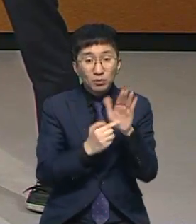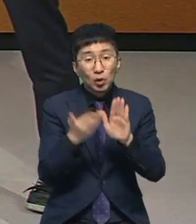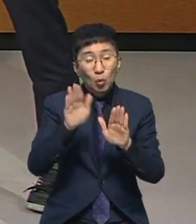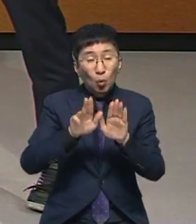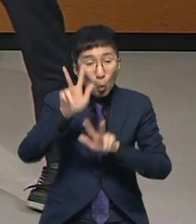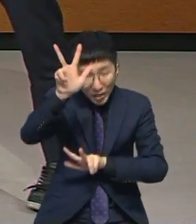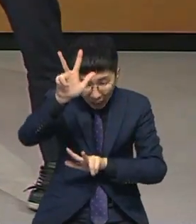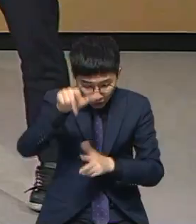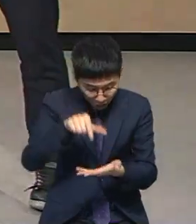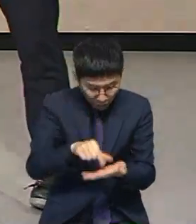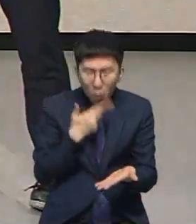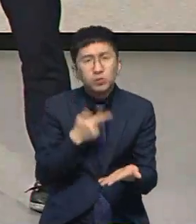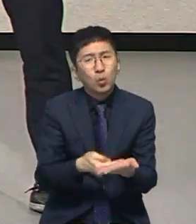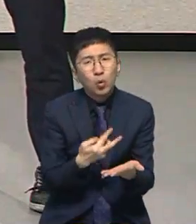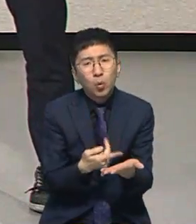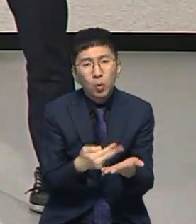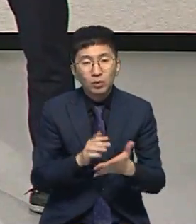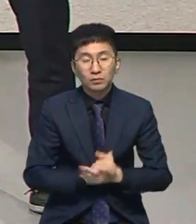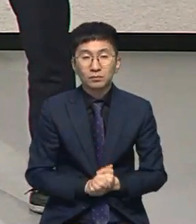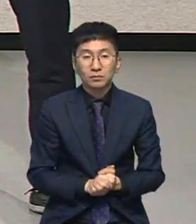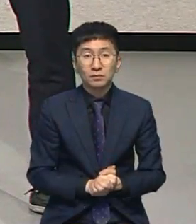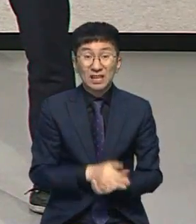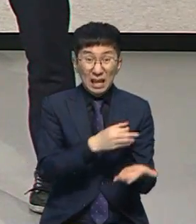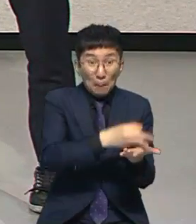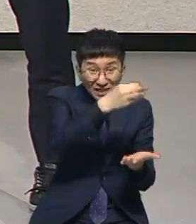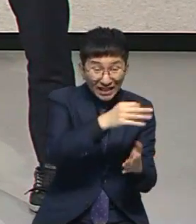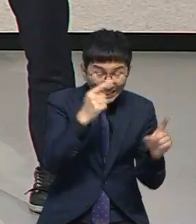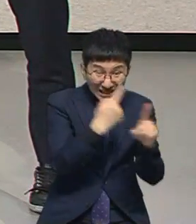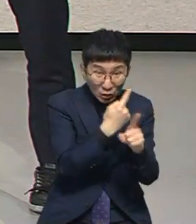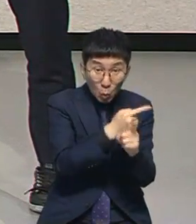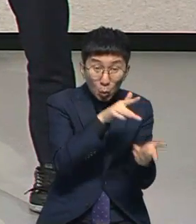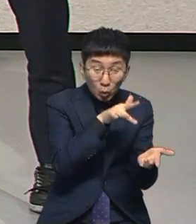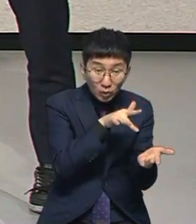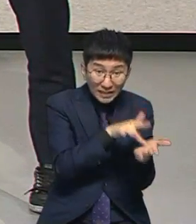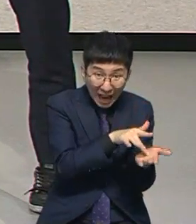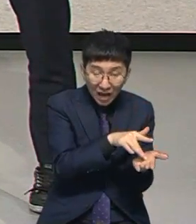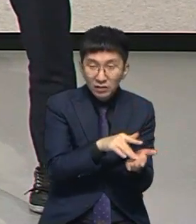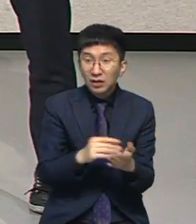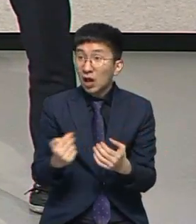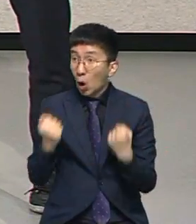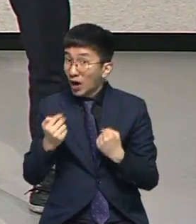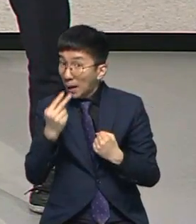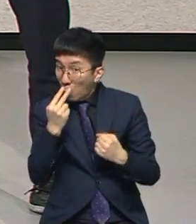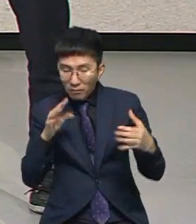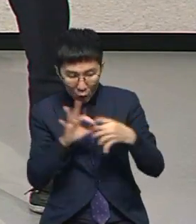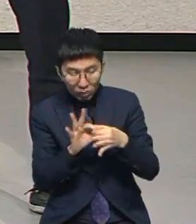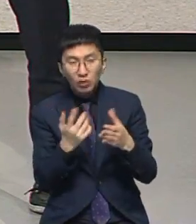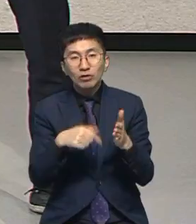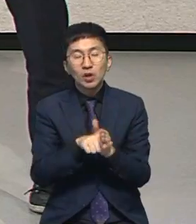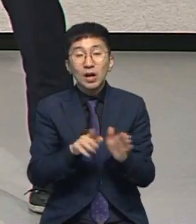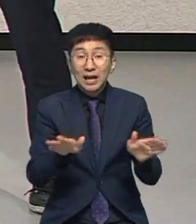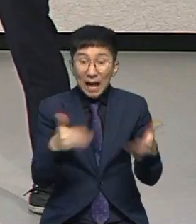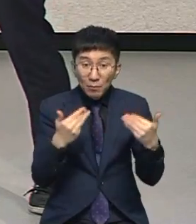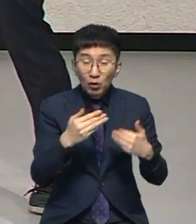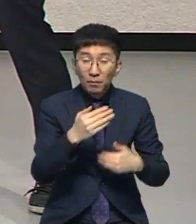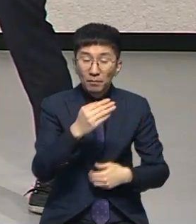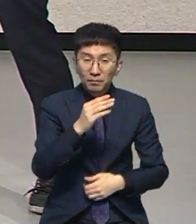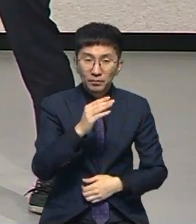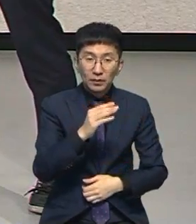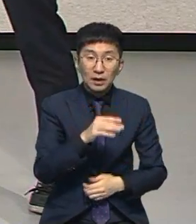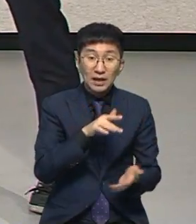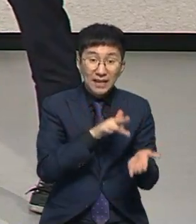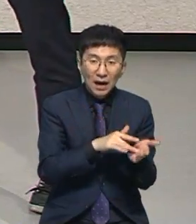않습니다. 값비싼 치료제를 빨리 건강보험에 적용하려면 가벼운 질환은 보험 적용에서